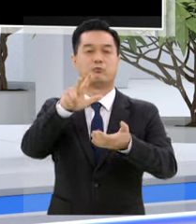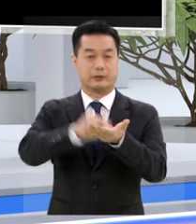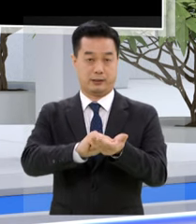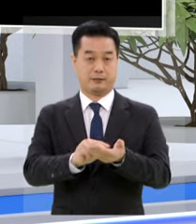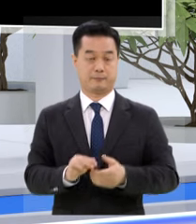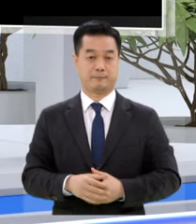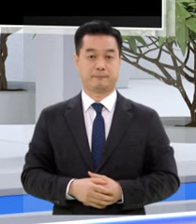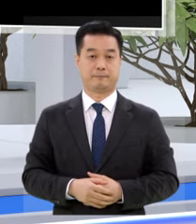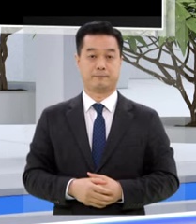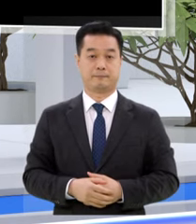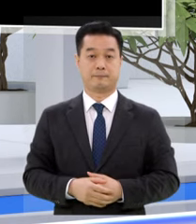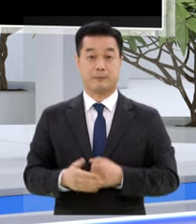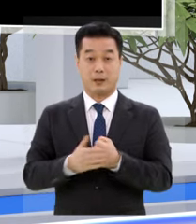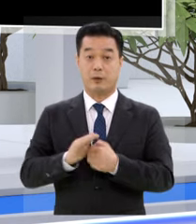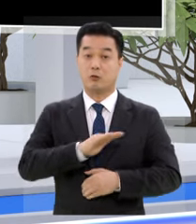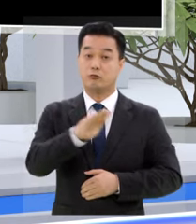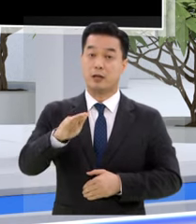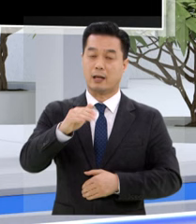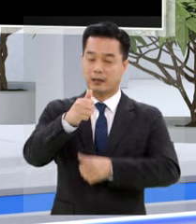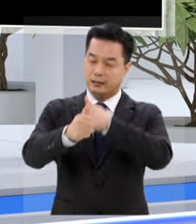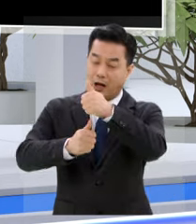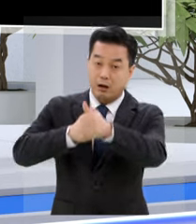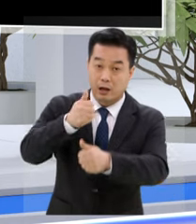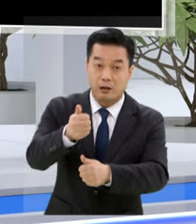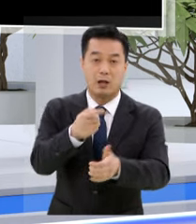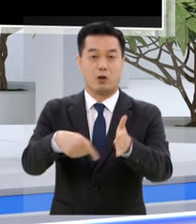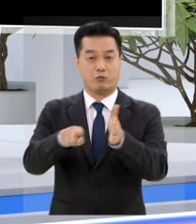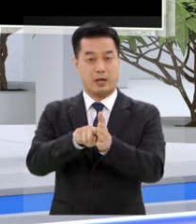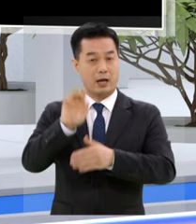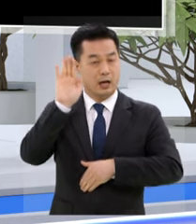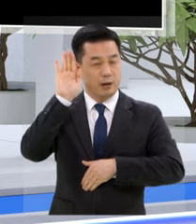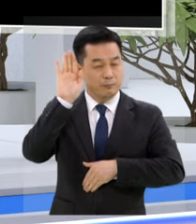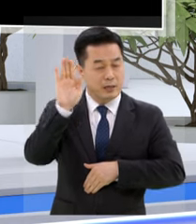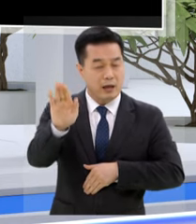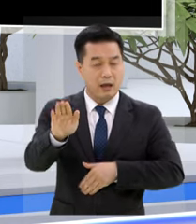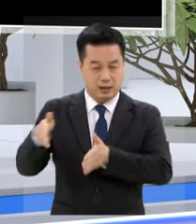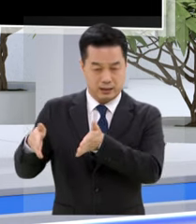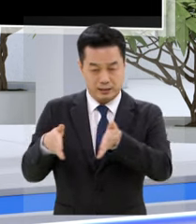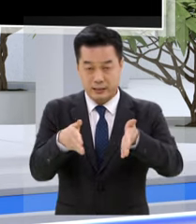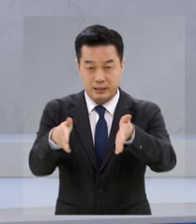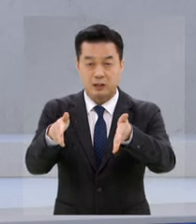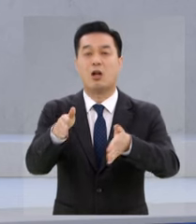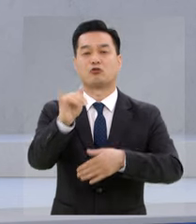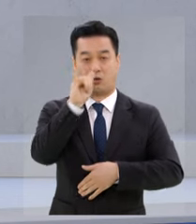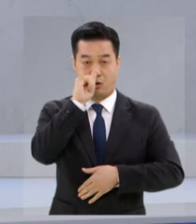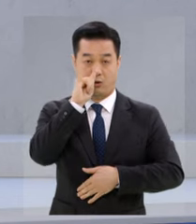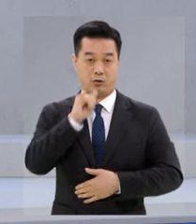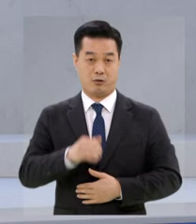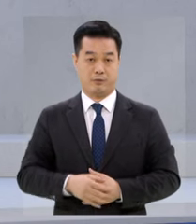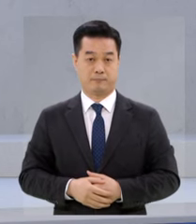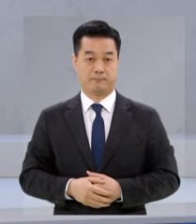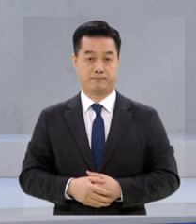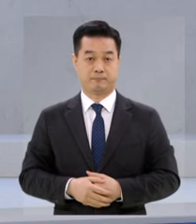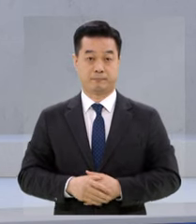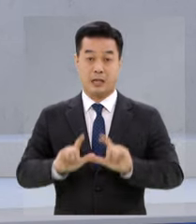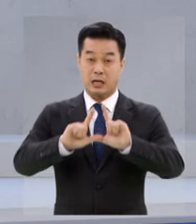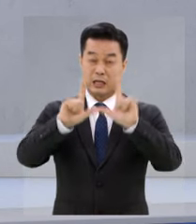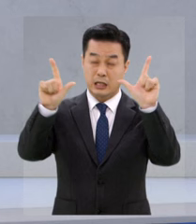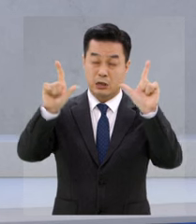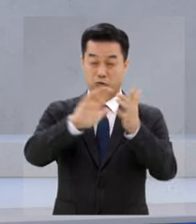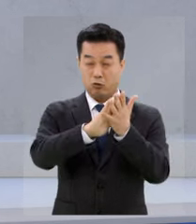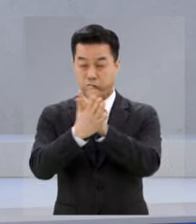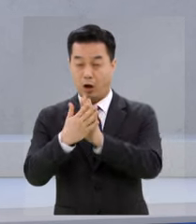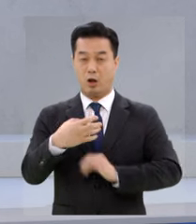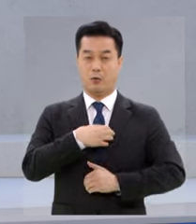문제입니다 그래야 우리 아이들을 위한 미래의 문이 열릴 것입니다 기후위기 대응이라는